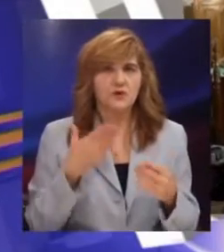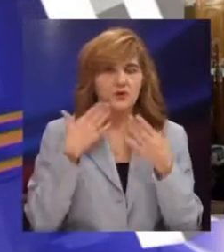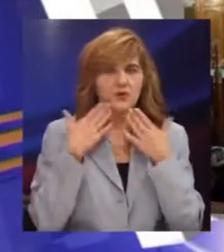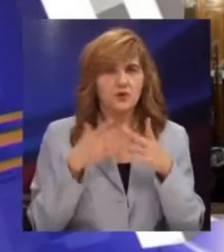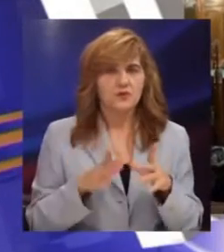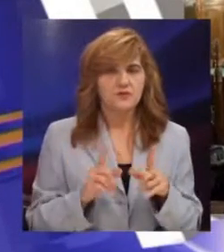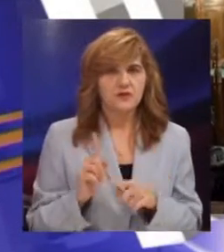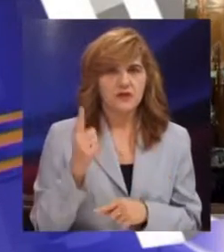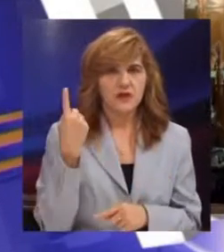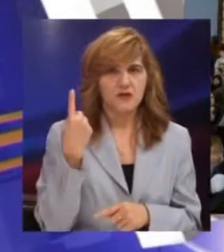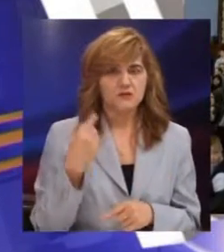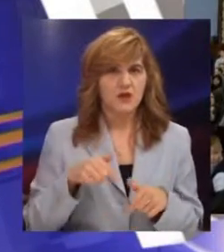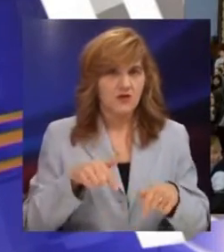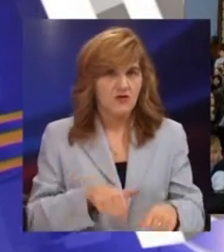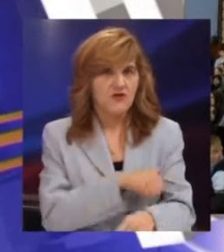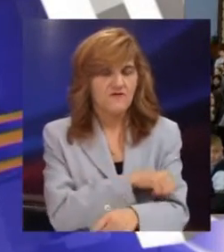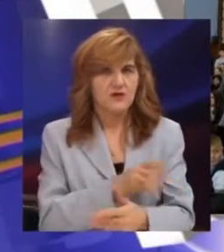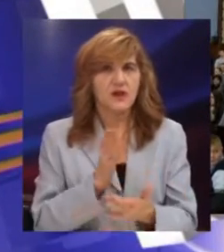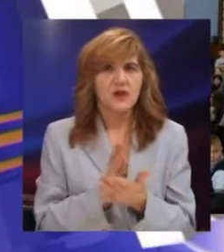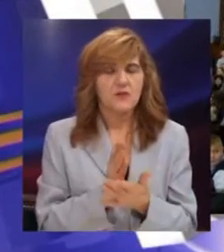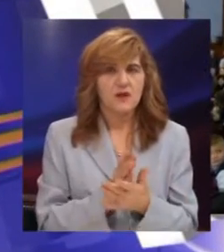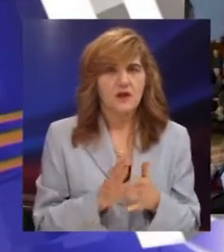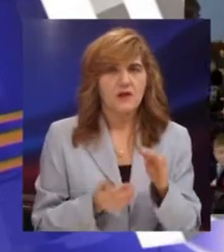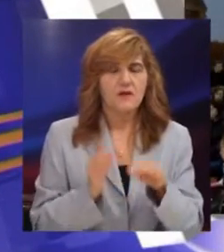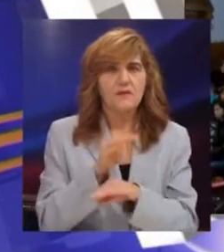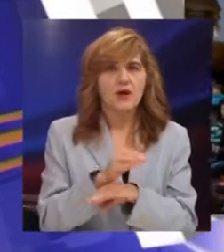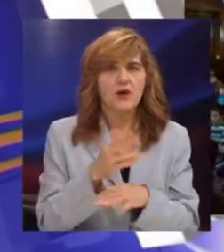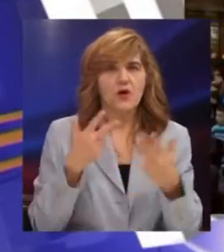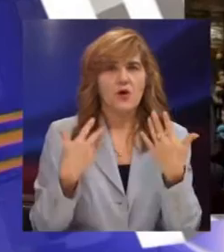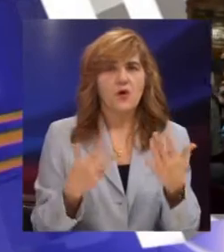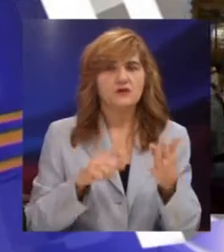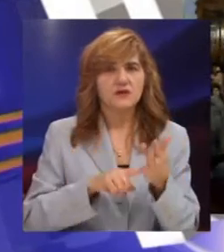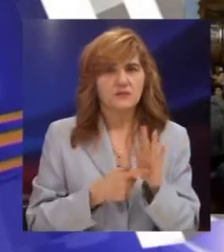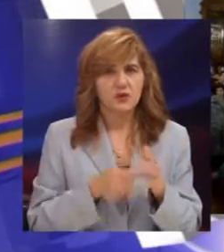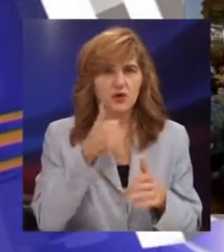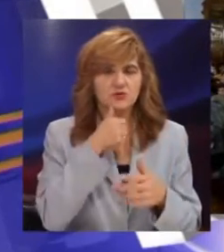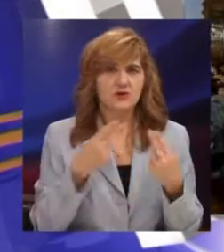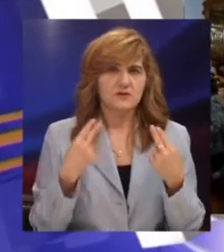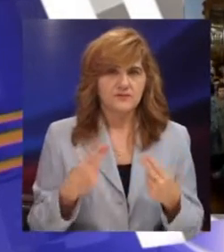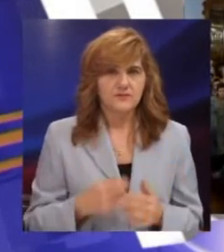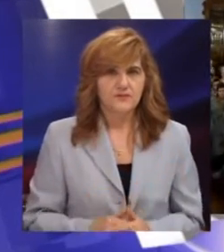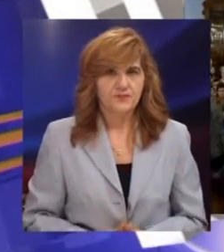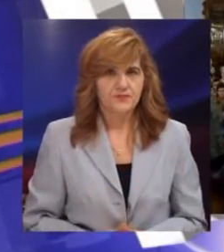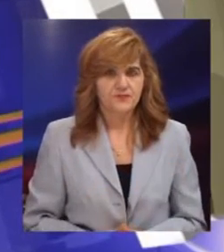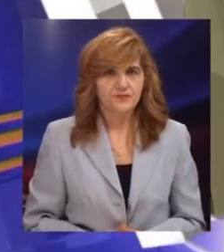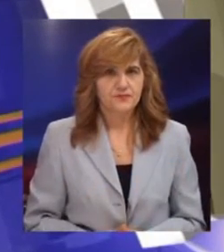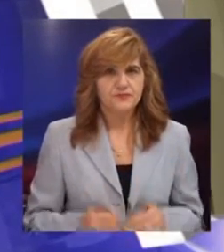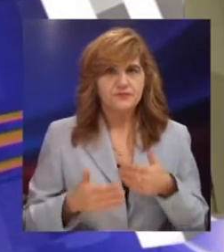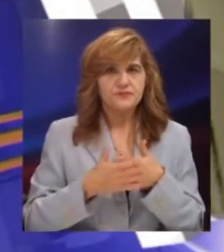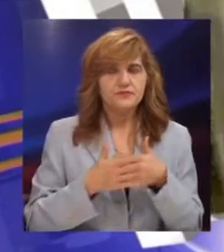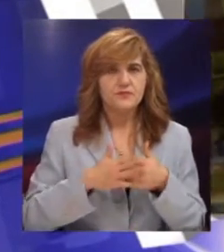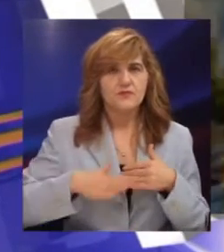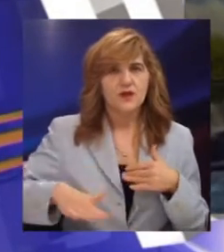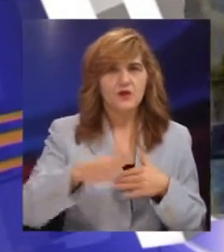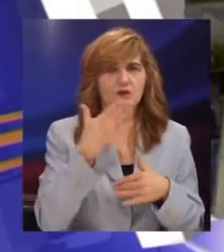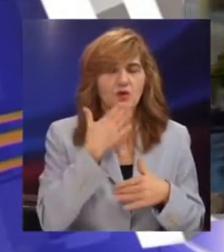da je ostvario zaista dobar rezultat, a ove godine je bilo rezultata sa preko 80 bodova, što je vrlo značajno. Među